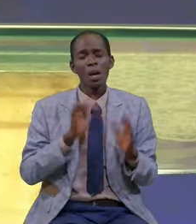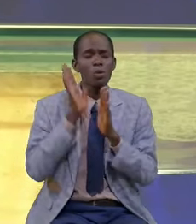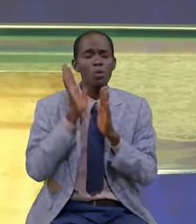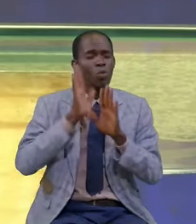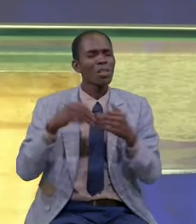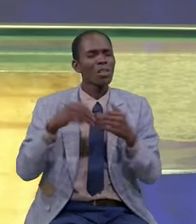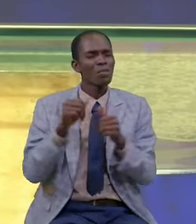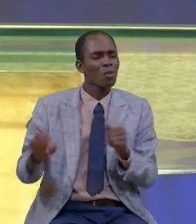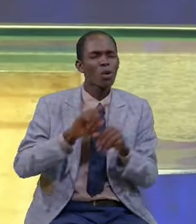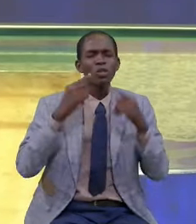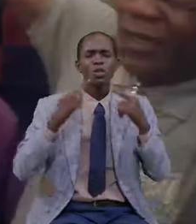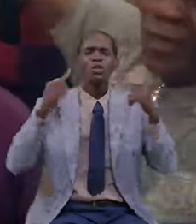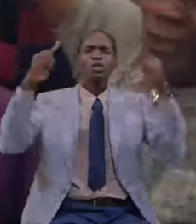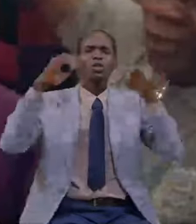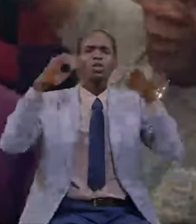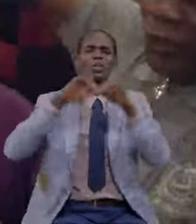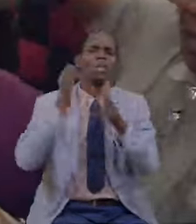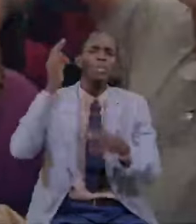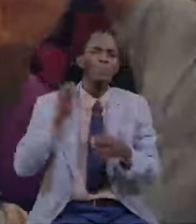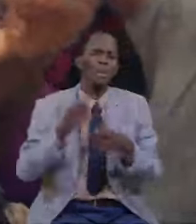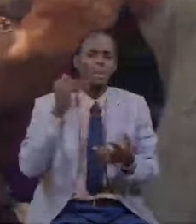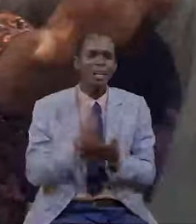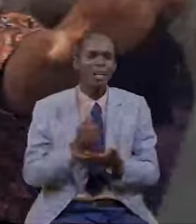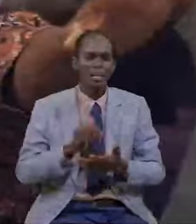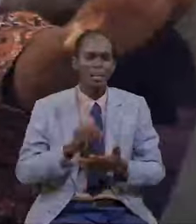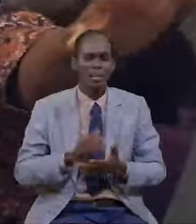la percée au nom de Jésus-Christ.